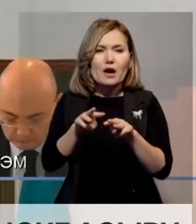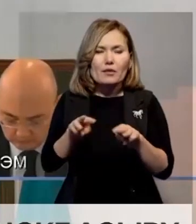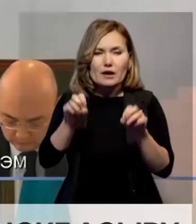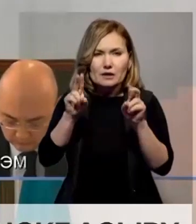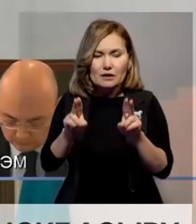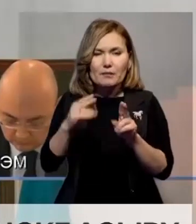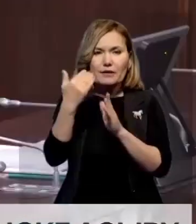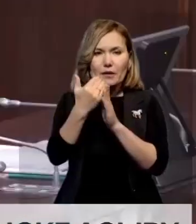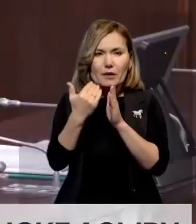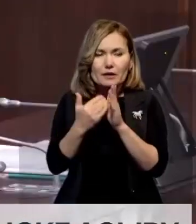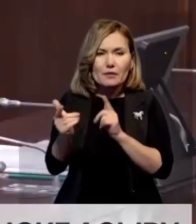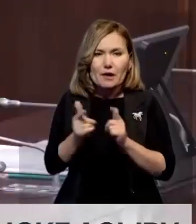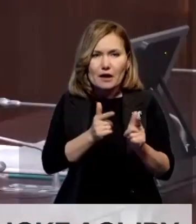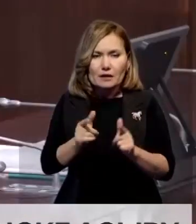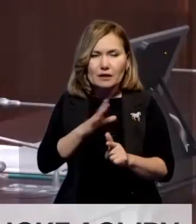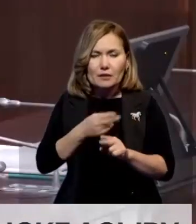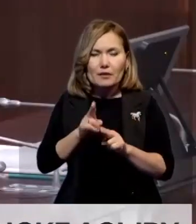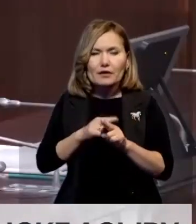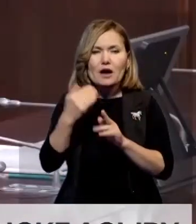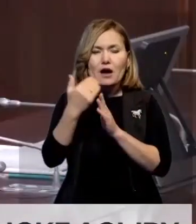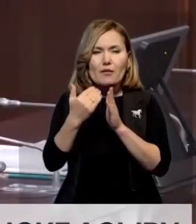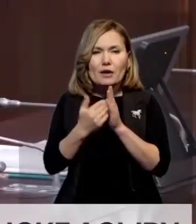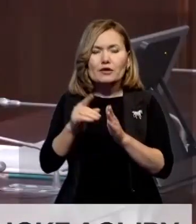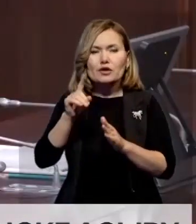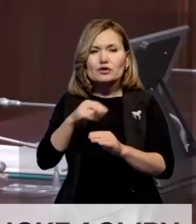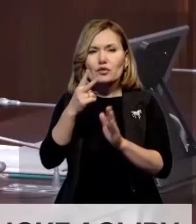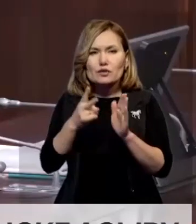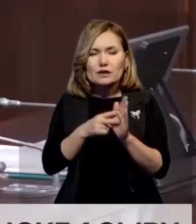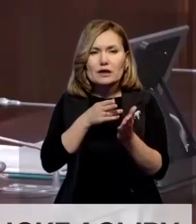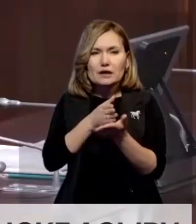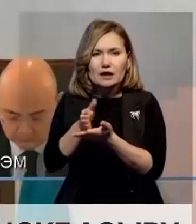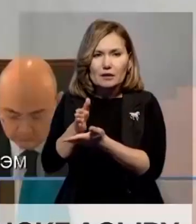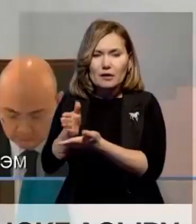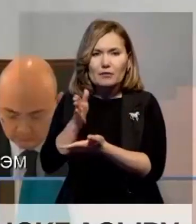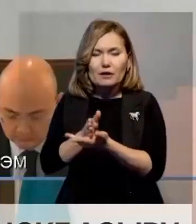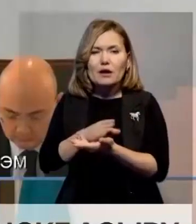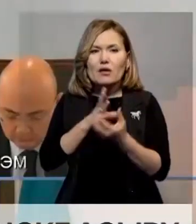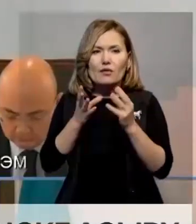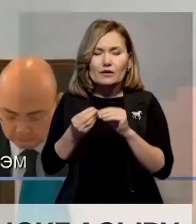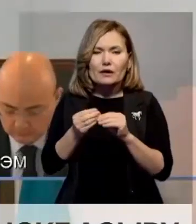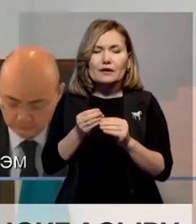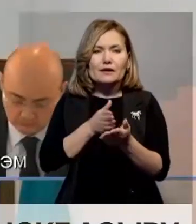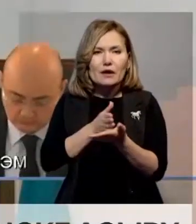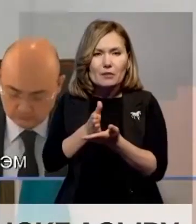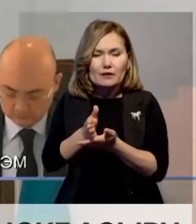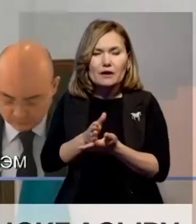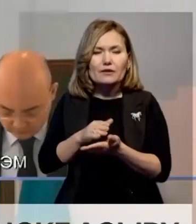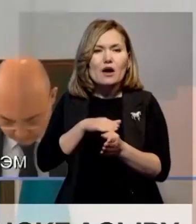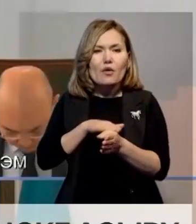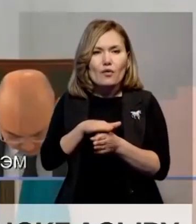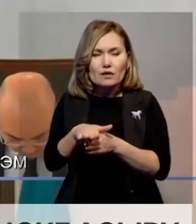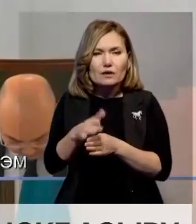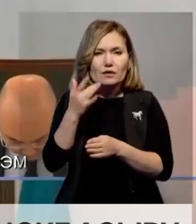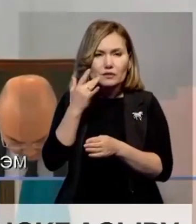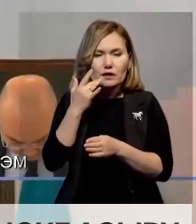жол картасы әзірленді. Жол картасы 117 тармақтан тұрады. Ондағы тармақтардың орындалу